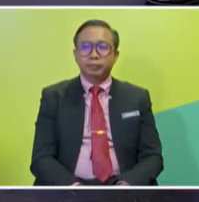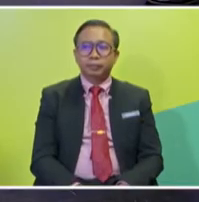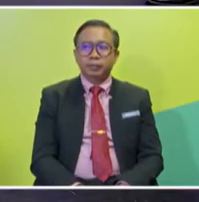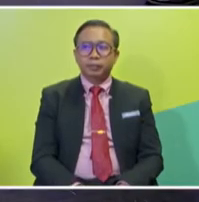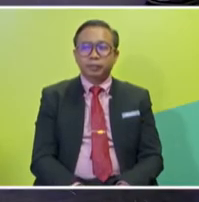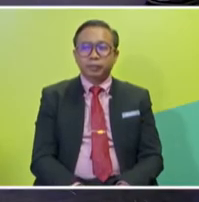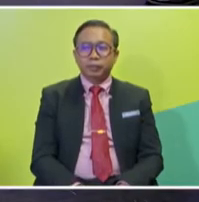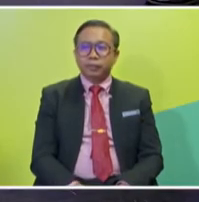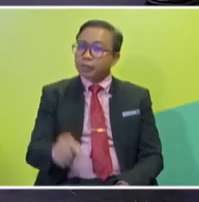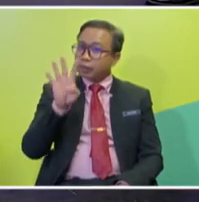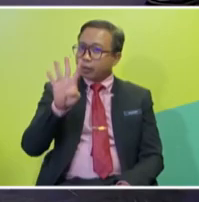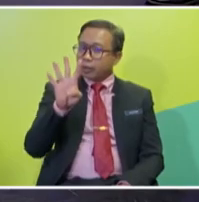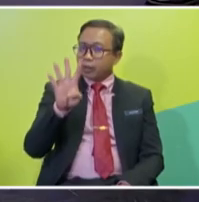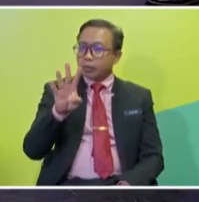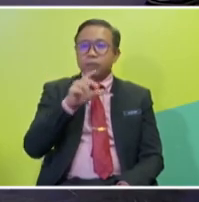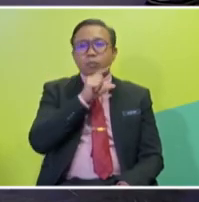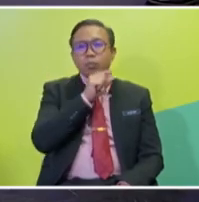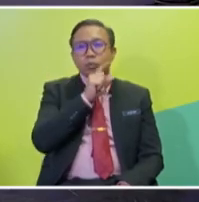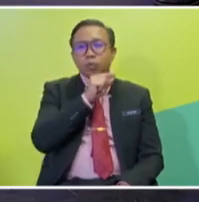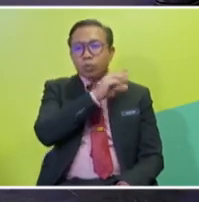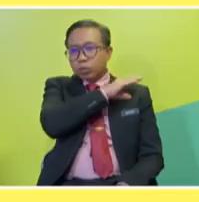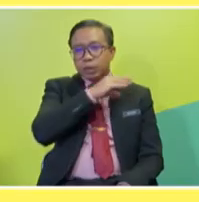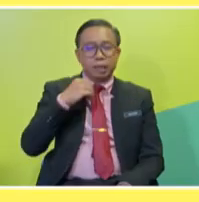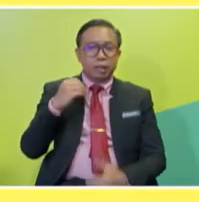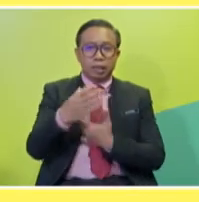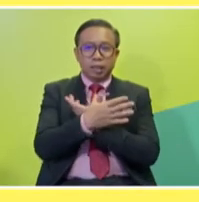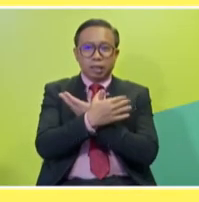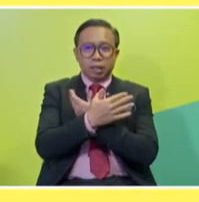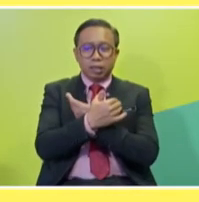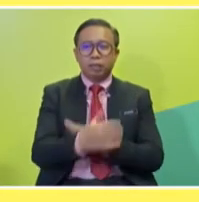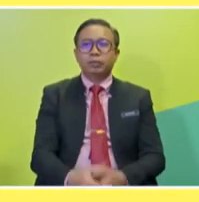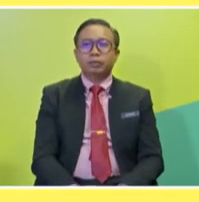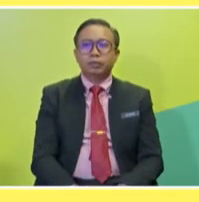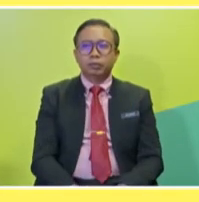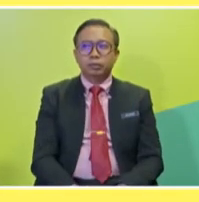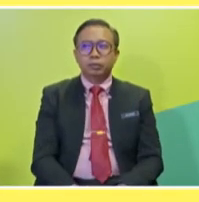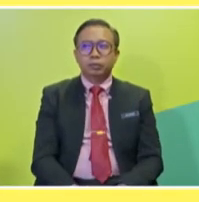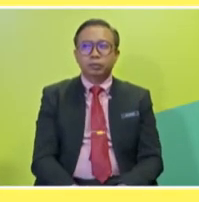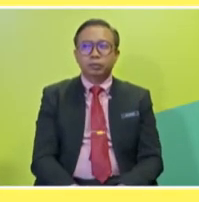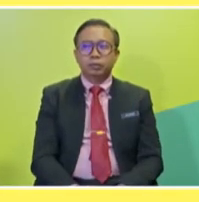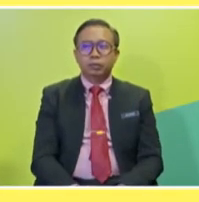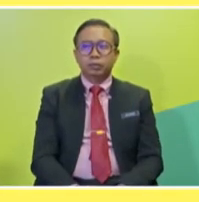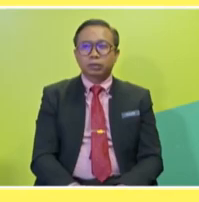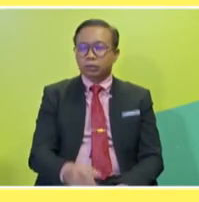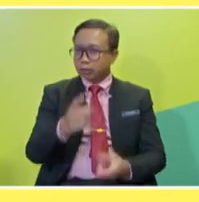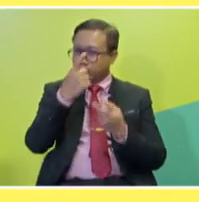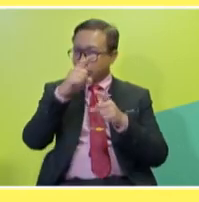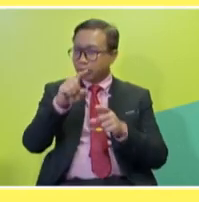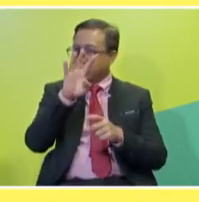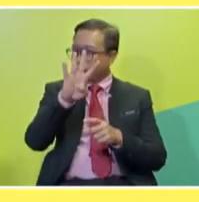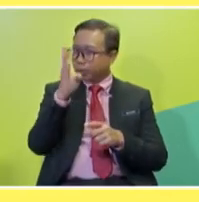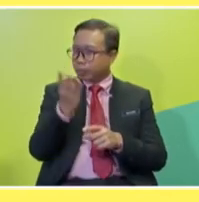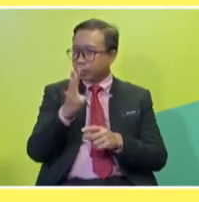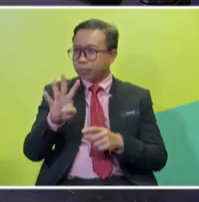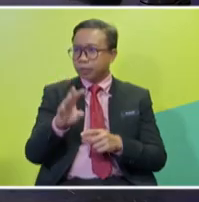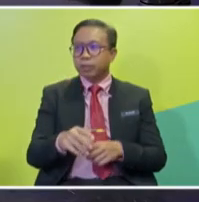pergi kepada yang ke-4 burung dan rame-rama ada kepak Sudah terang lagi besulo memang jawaban Kris tepat 4/4